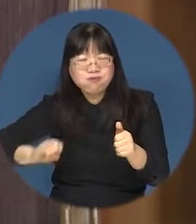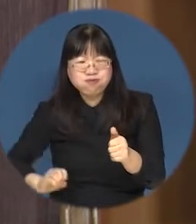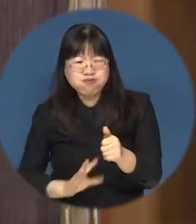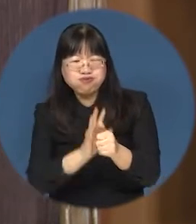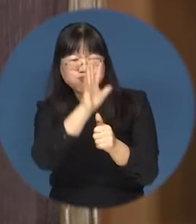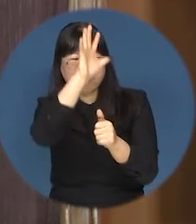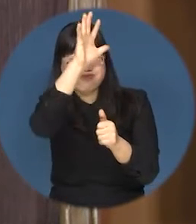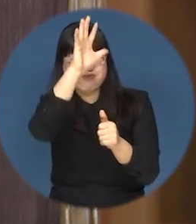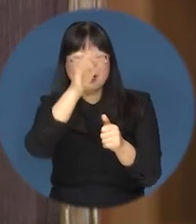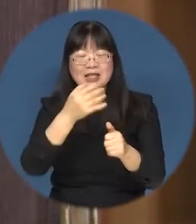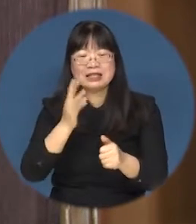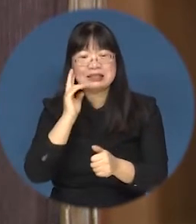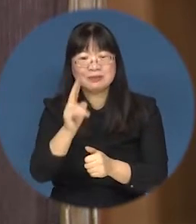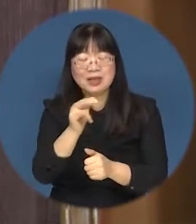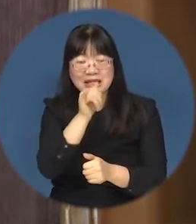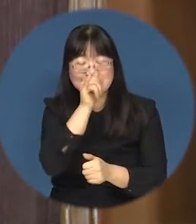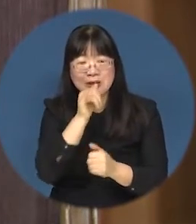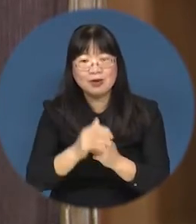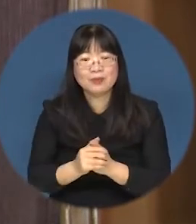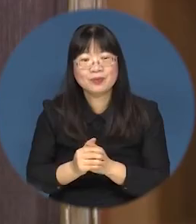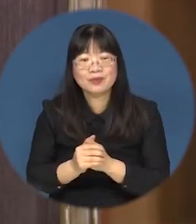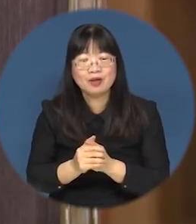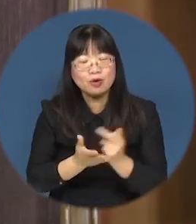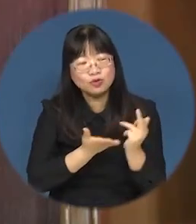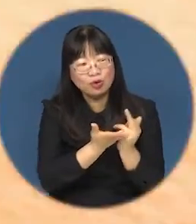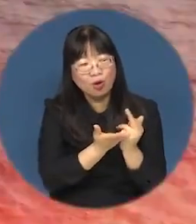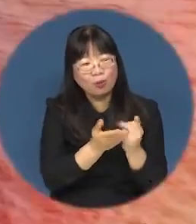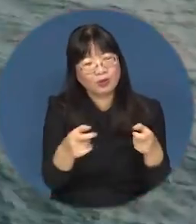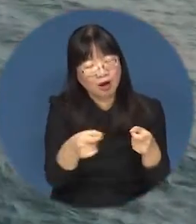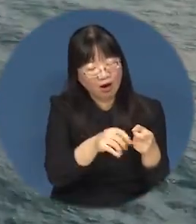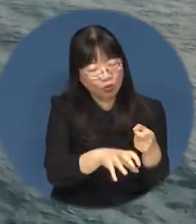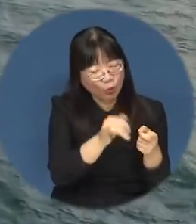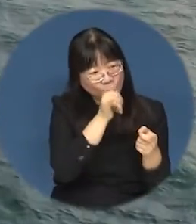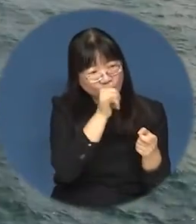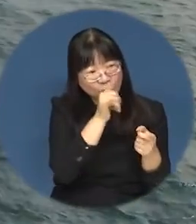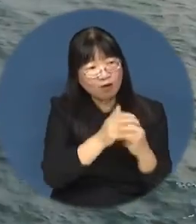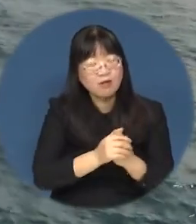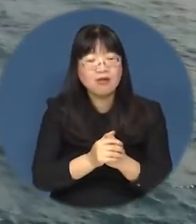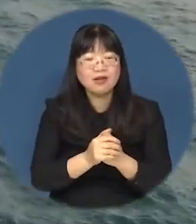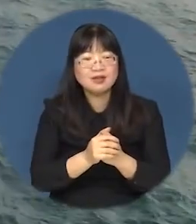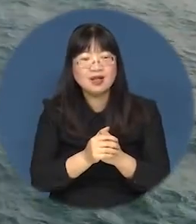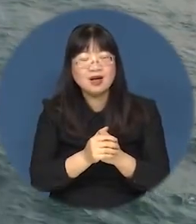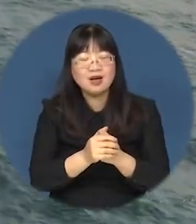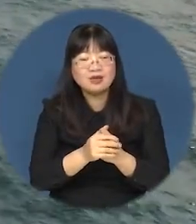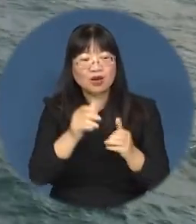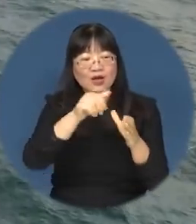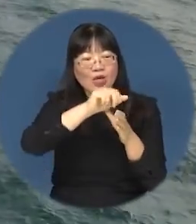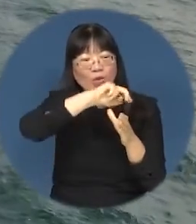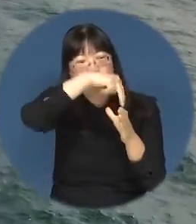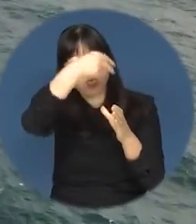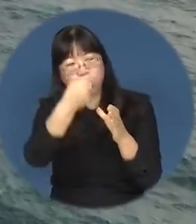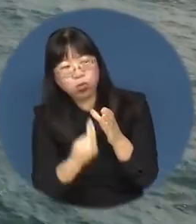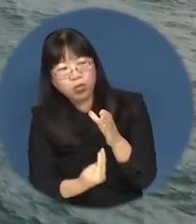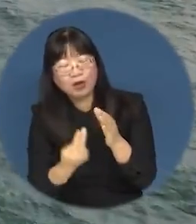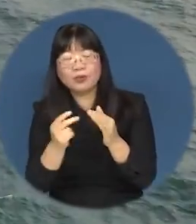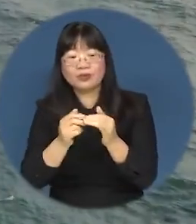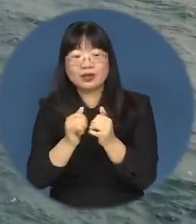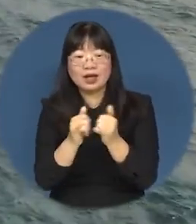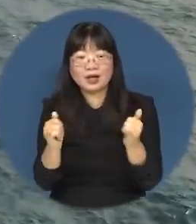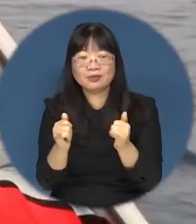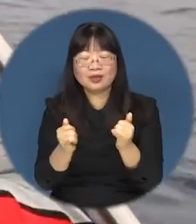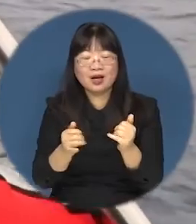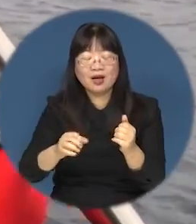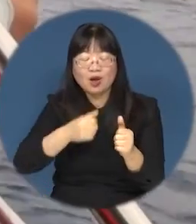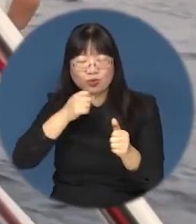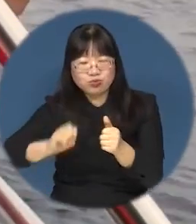굉장히 세게 칠 때인데 예. 섬 옆에 있어요. 근데 되게 이제 스쿠버 다이빙 하는 사람들은 파도가 많이 치고 그럴 때는 섬에